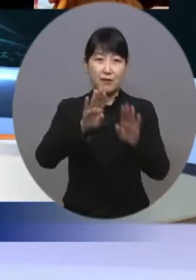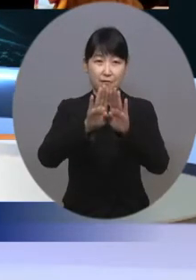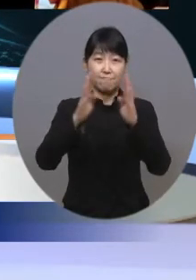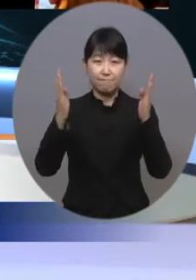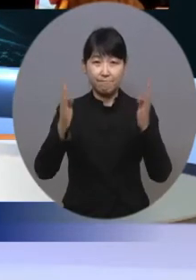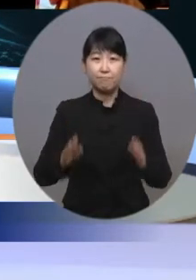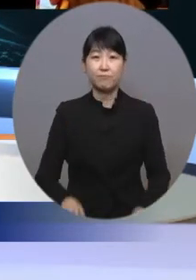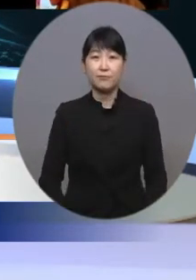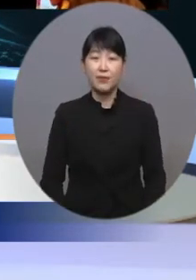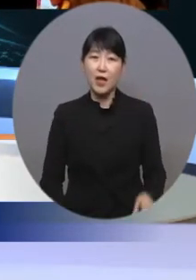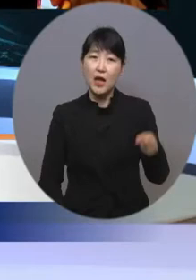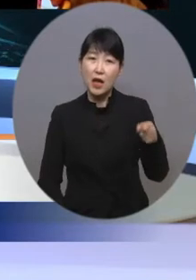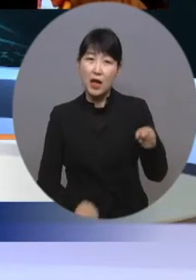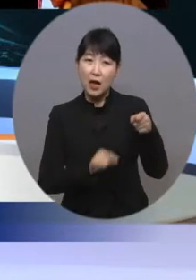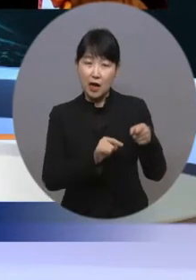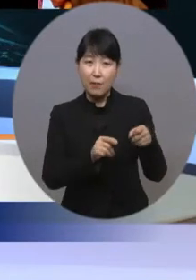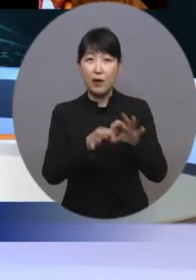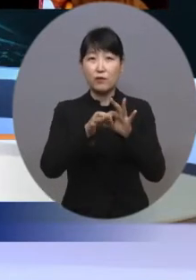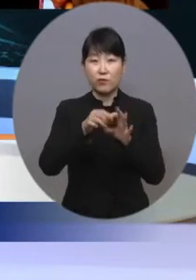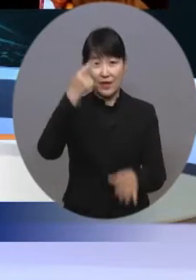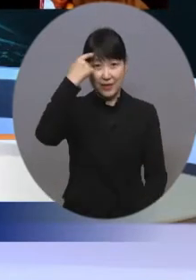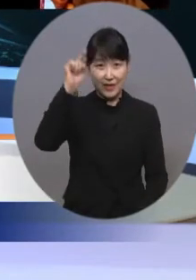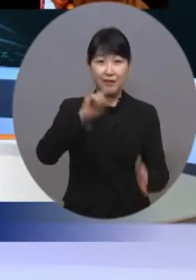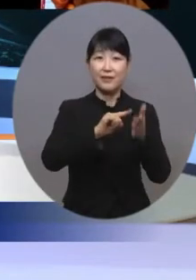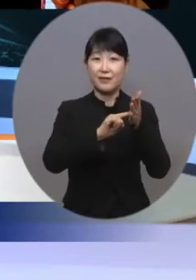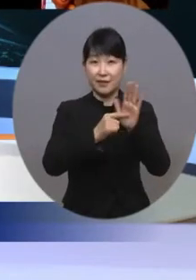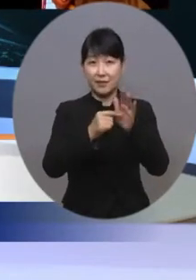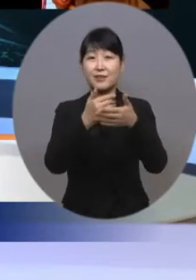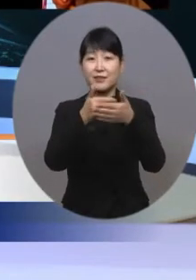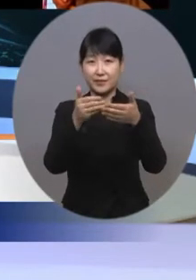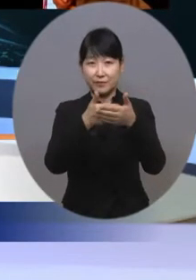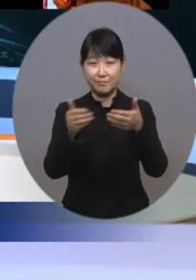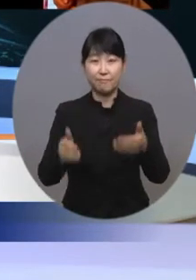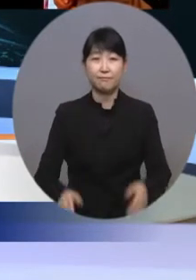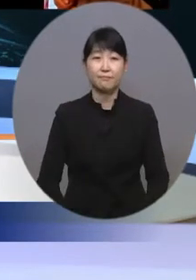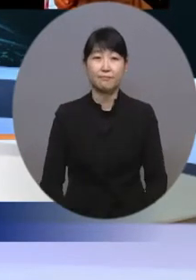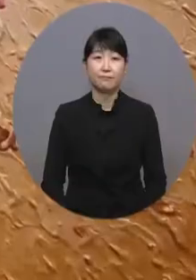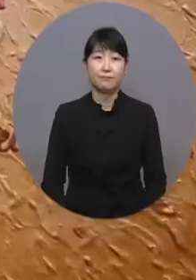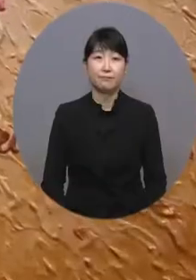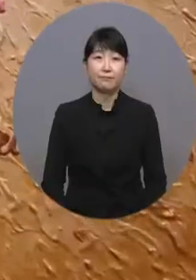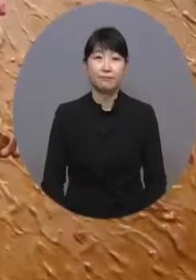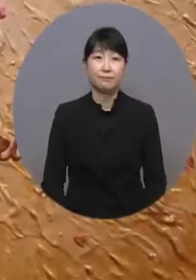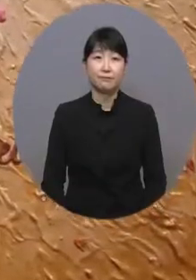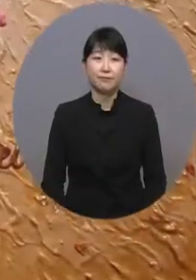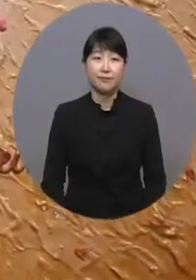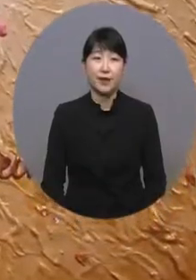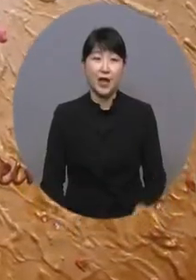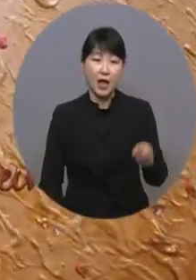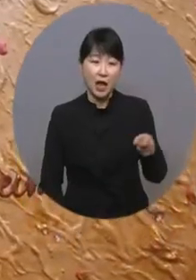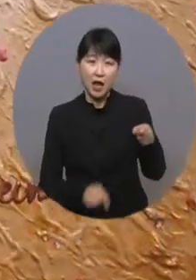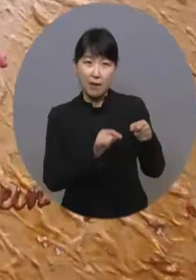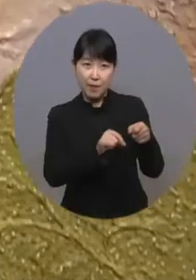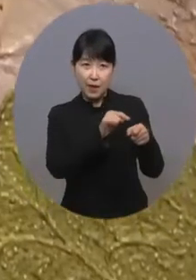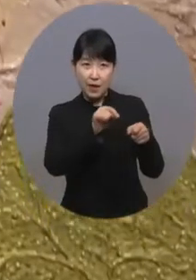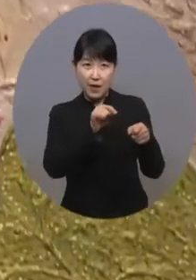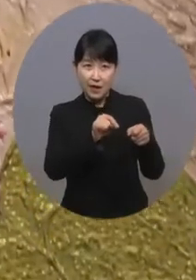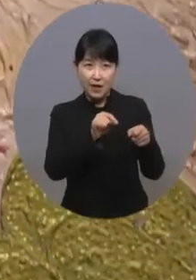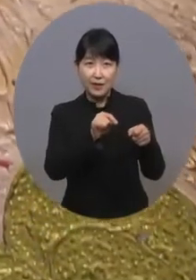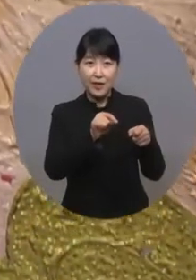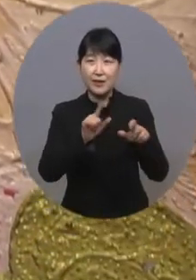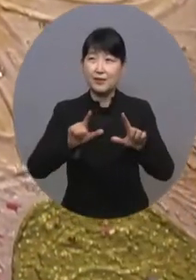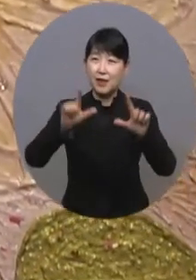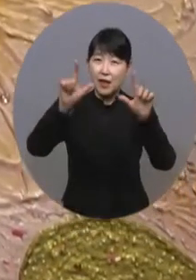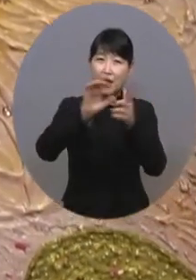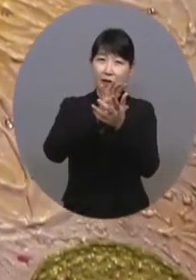활용해 창의적으로 표현했다고 하는데요. 이소영 기자가 만나봤습니다. 가방 안에 활짝 피어난